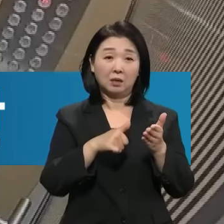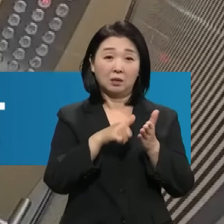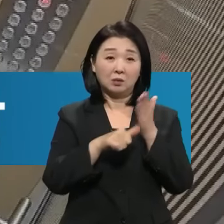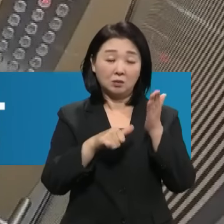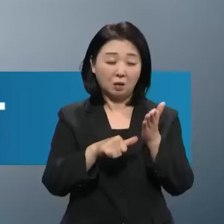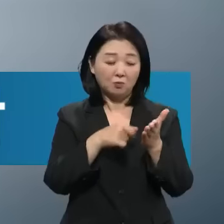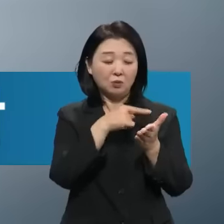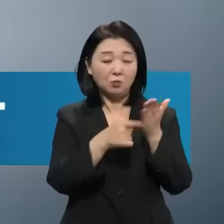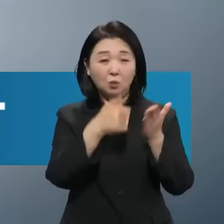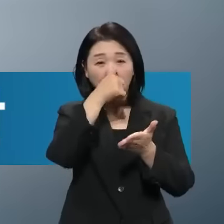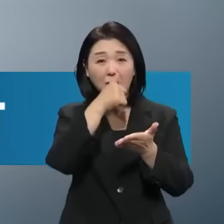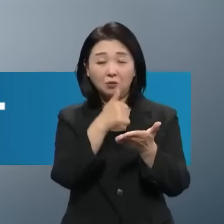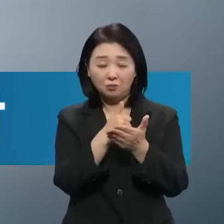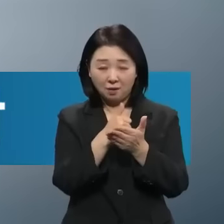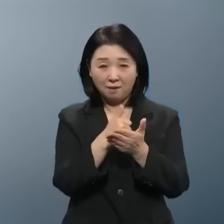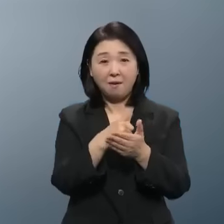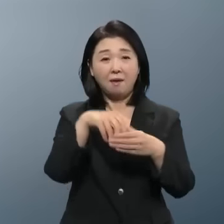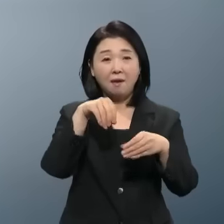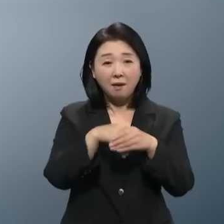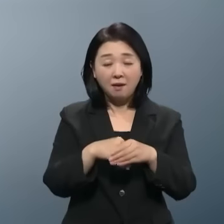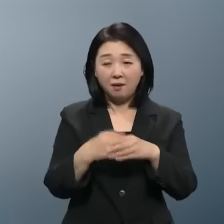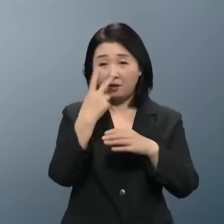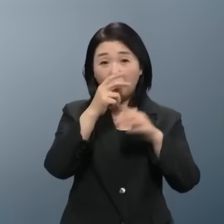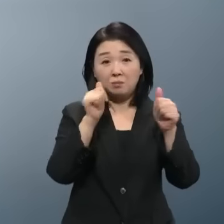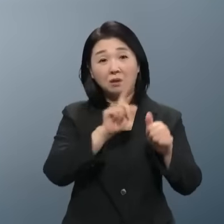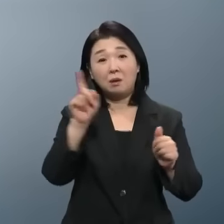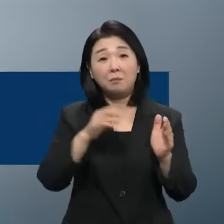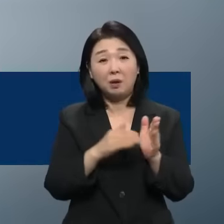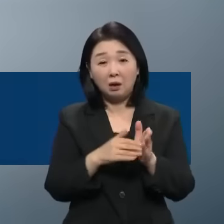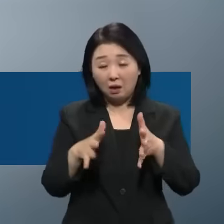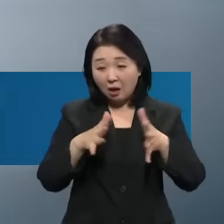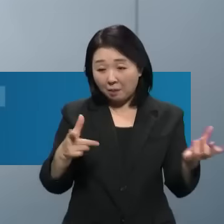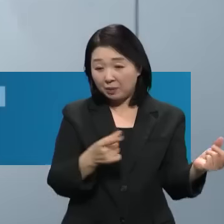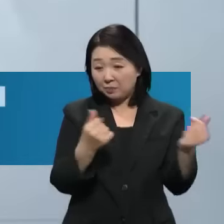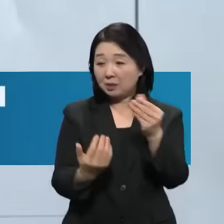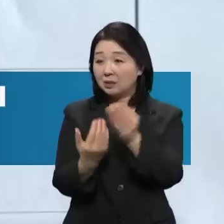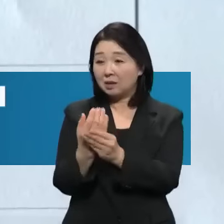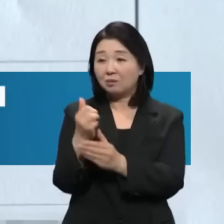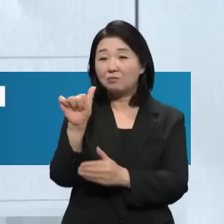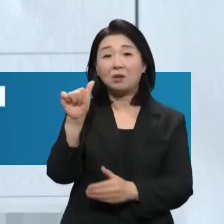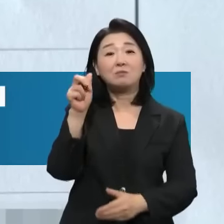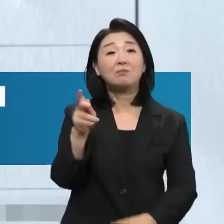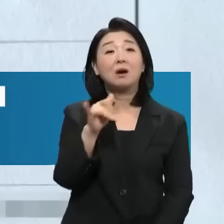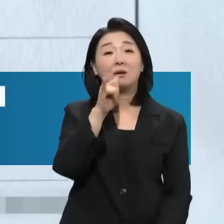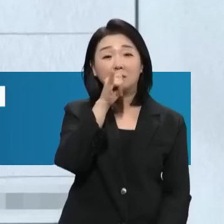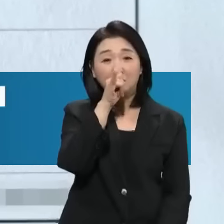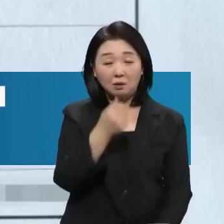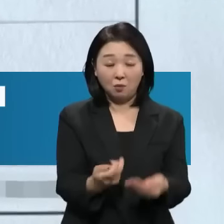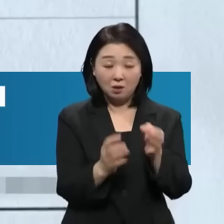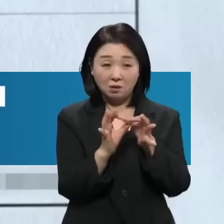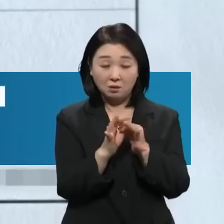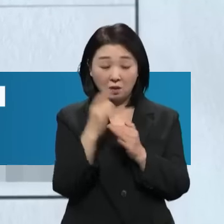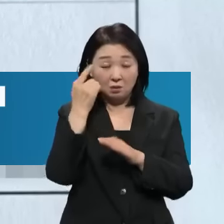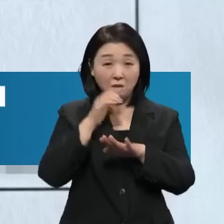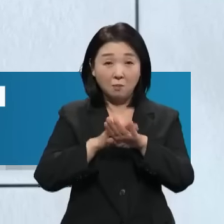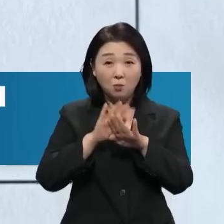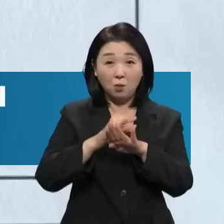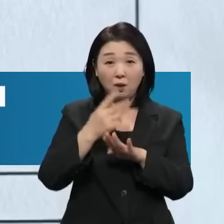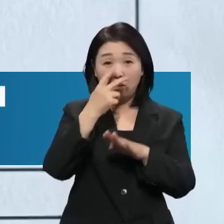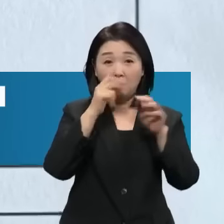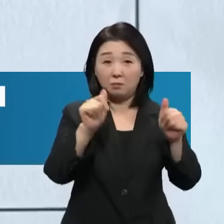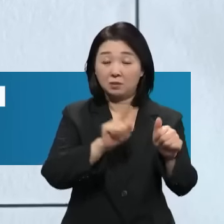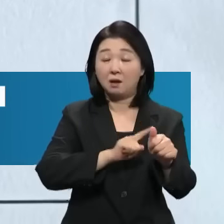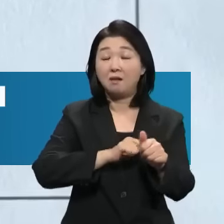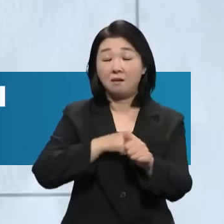재물손괴죄를 적용해 검찰에 송치했습니다. 주변 아파트에서 비슷한 사건이 5번이나 있어서 관련 사건을 참고해 검찰에